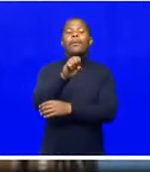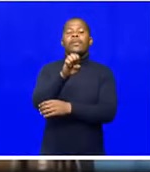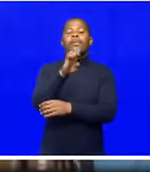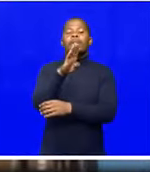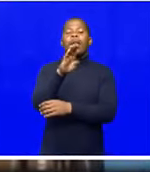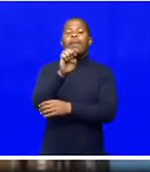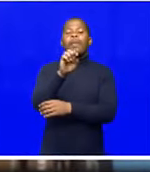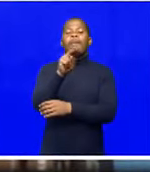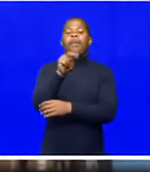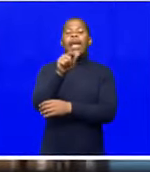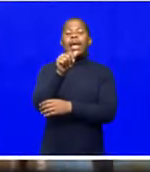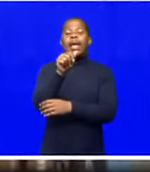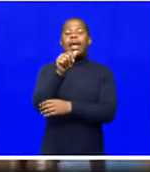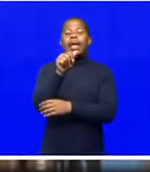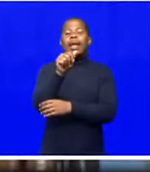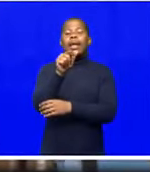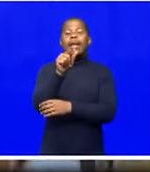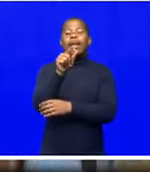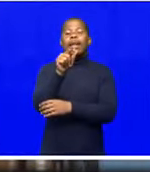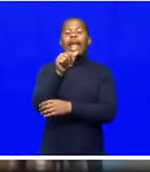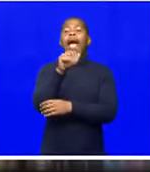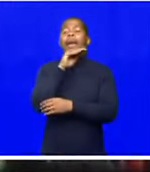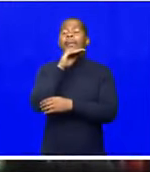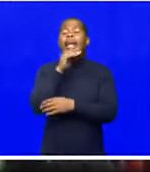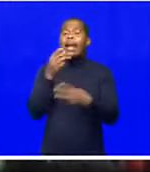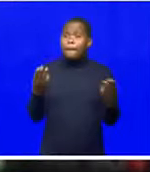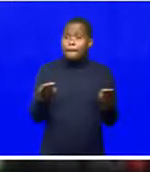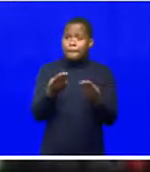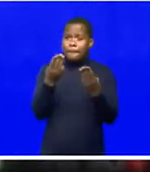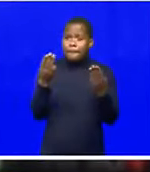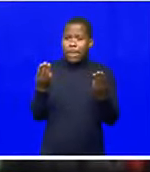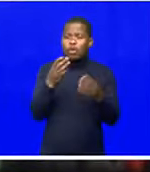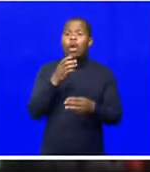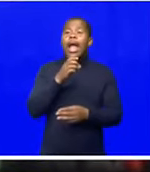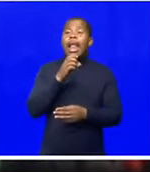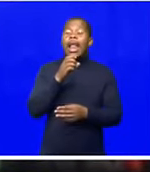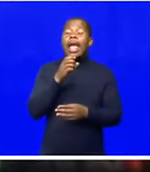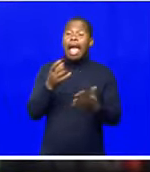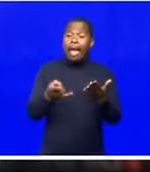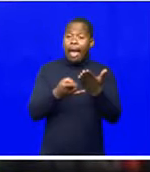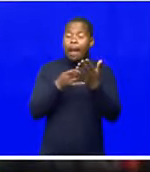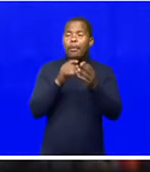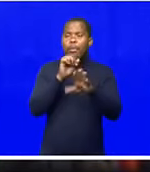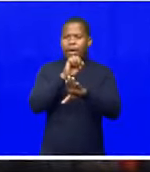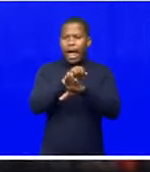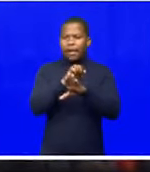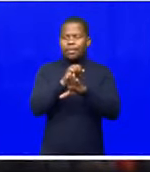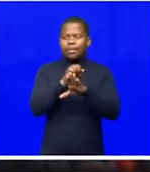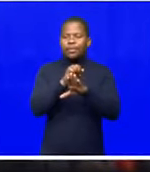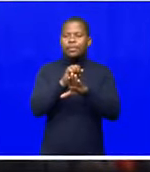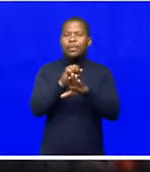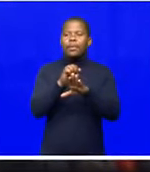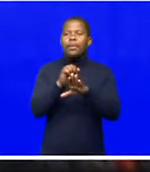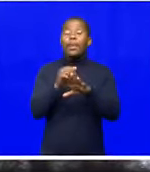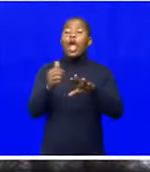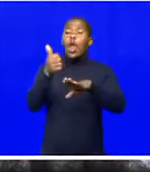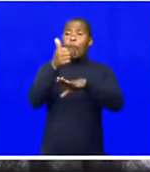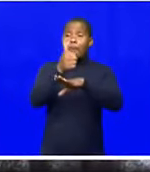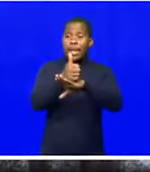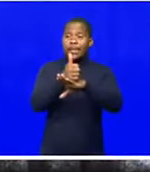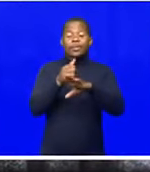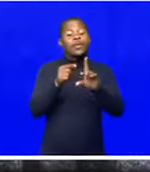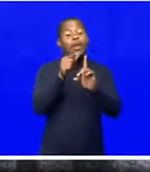lutho abathathele emakhaya bagcine sebalutho. Dokotela Tibekile Manana umphathi weSebenta